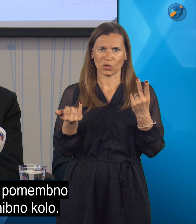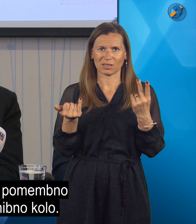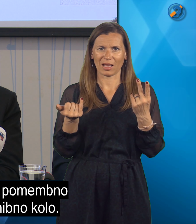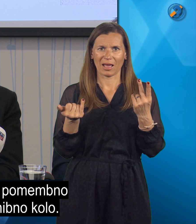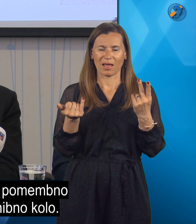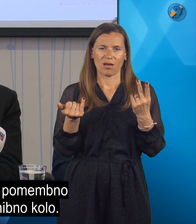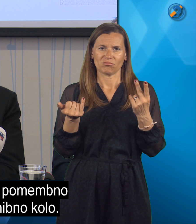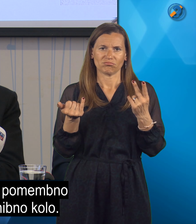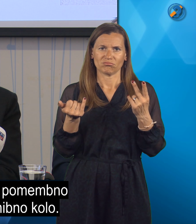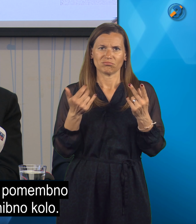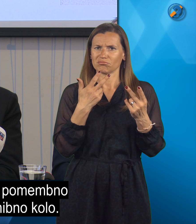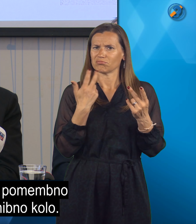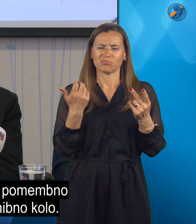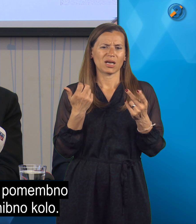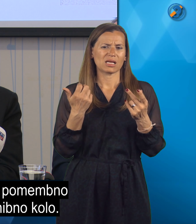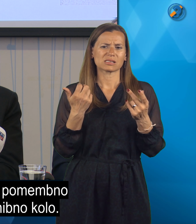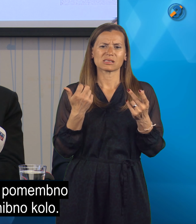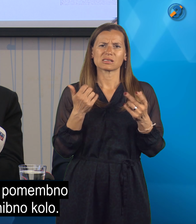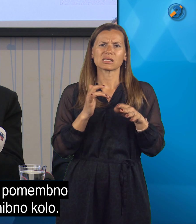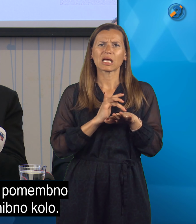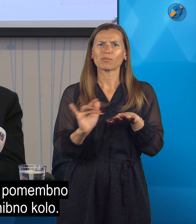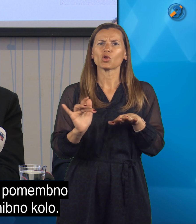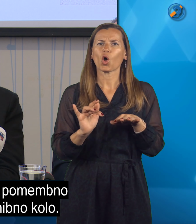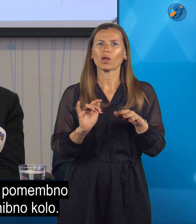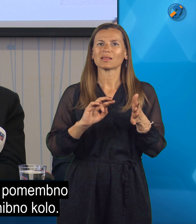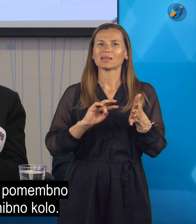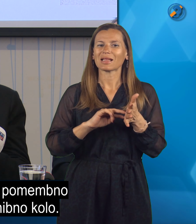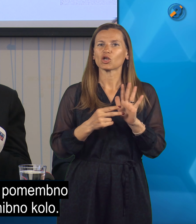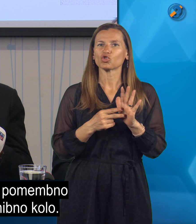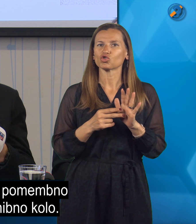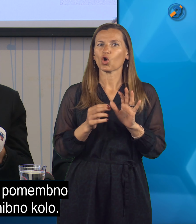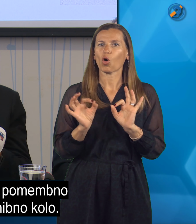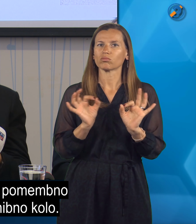pomembno brezhibno, tehnično brezhibno kolo.